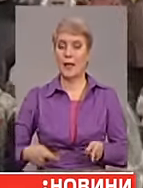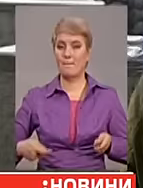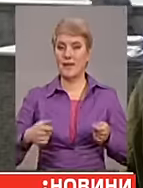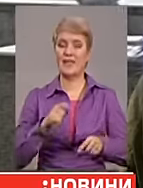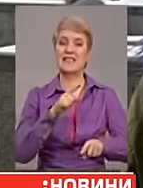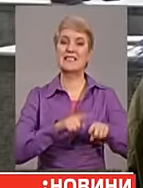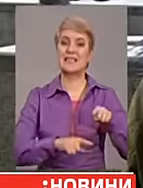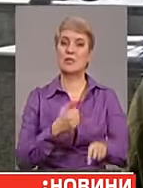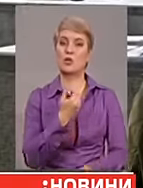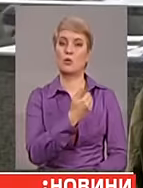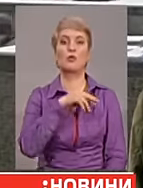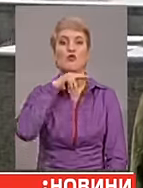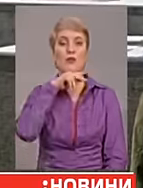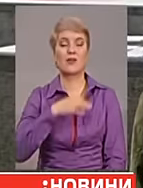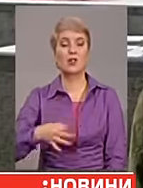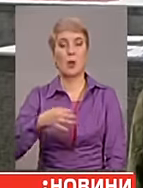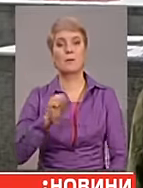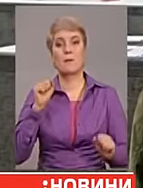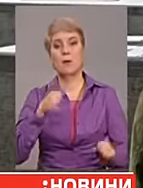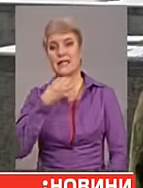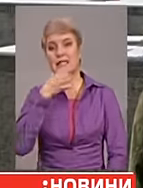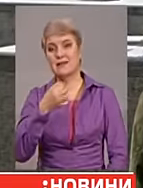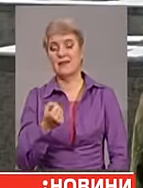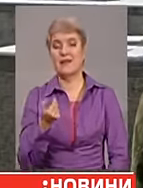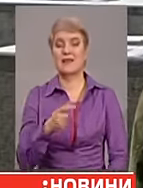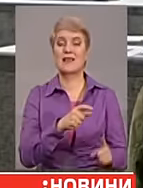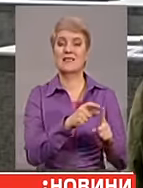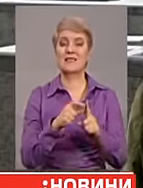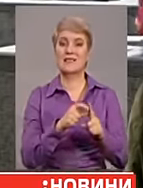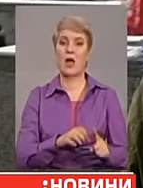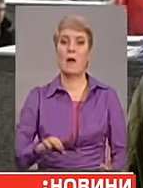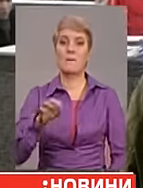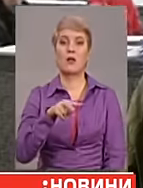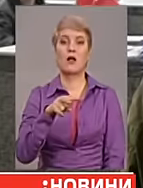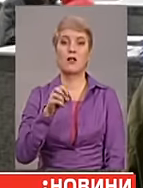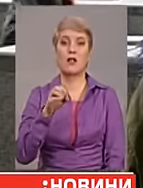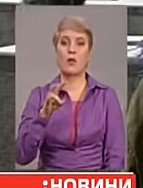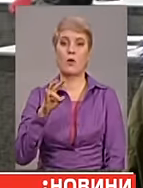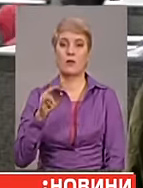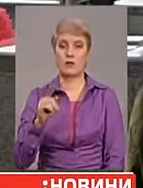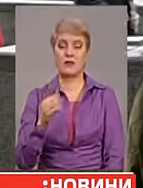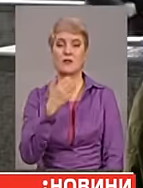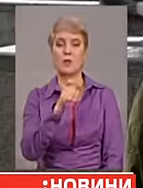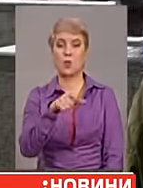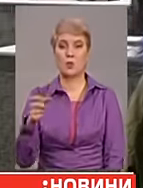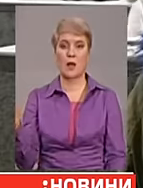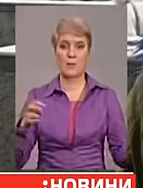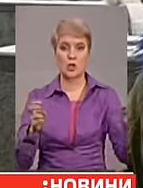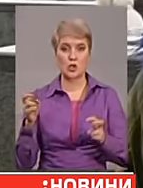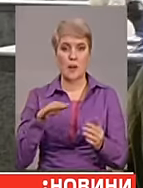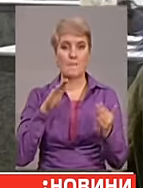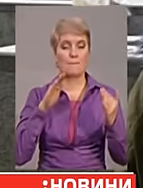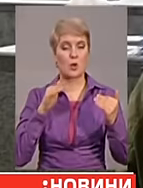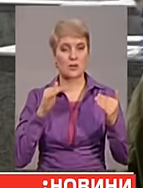йому Чернівецької області, могли сказати декілька слів про Леоніда. І знаєте, тут кілька сот людей прийшли сьогодні проститися,